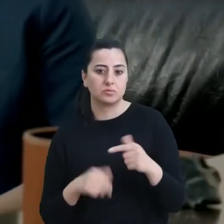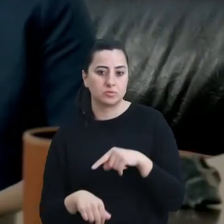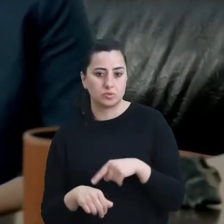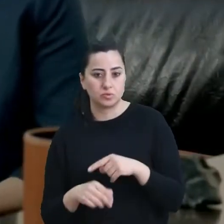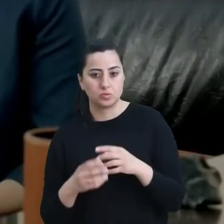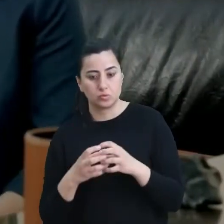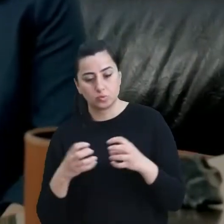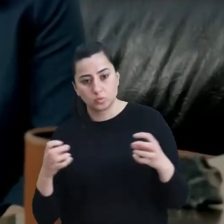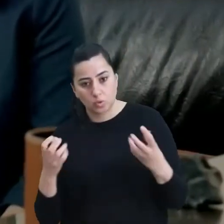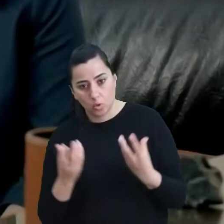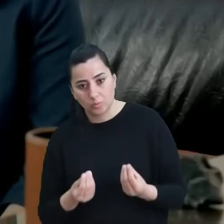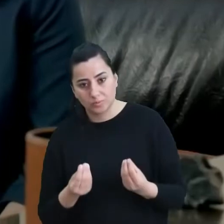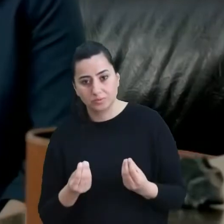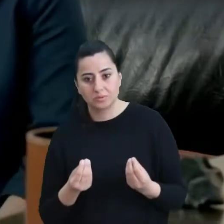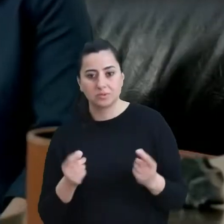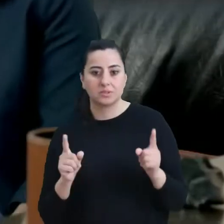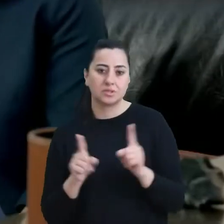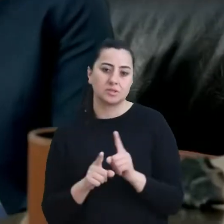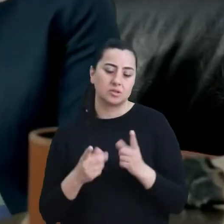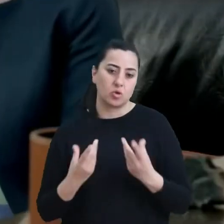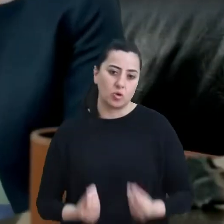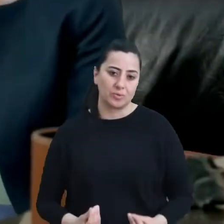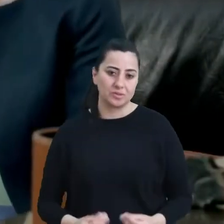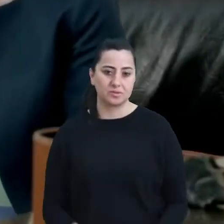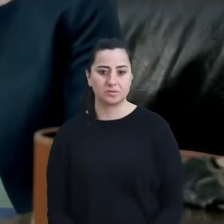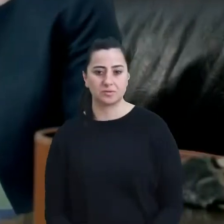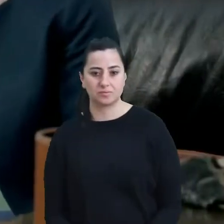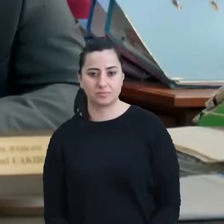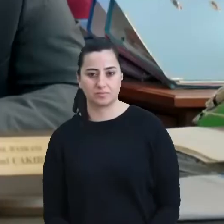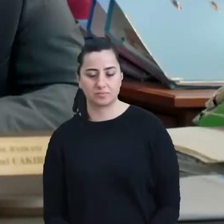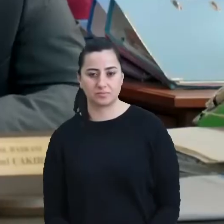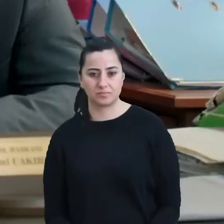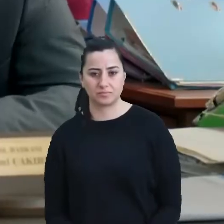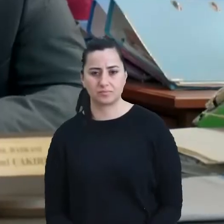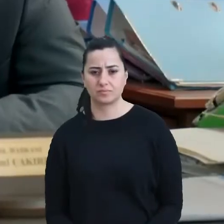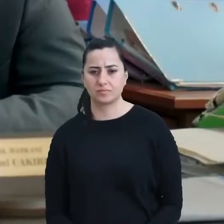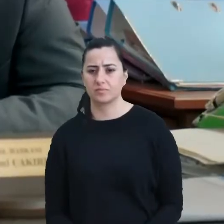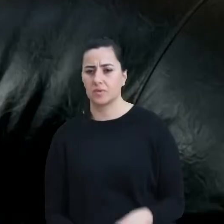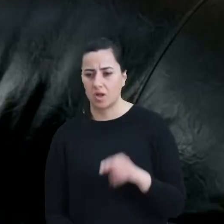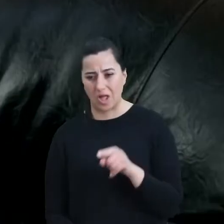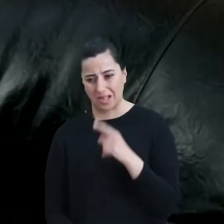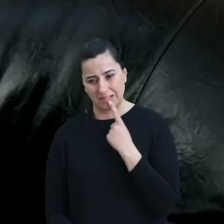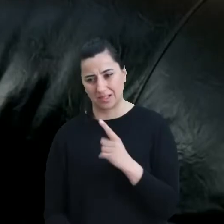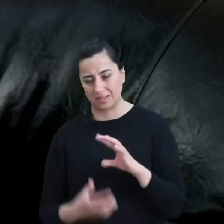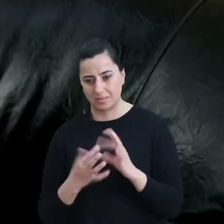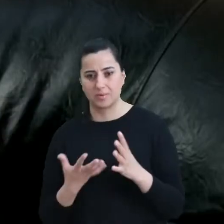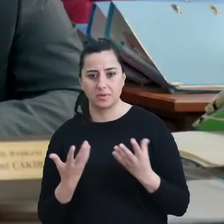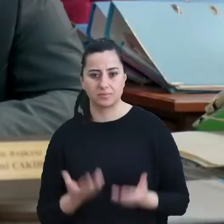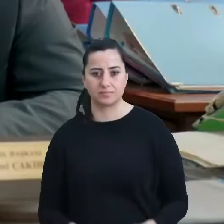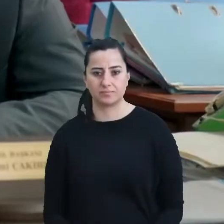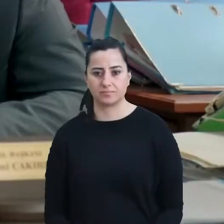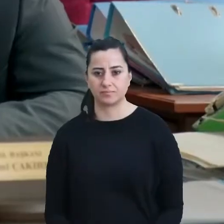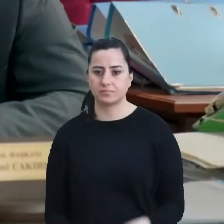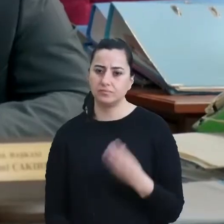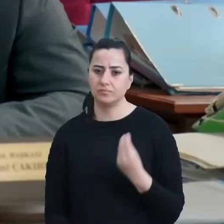Süre uzayabilir, kısalabilir. Ha, o anlamda diyorsunuz yani. Ha.